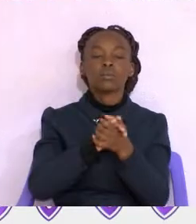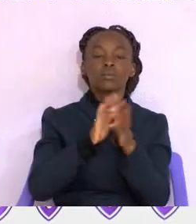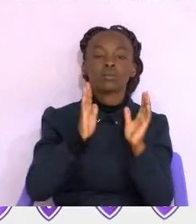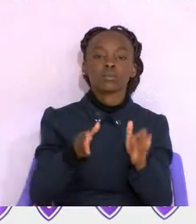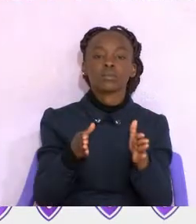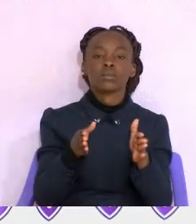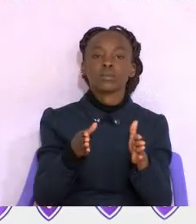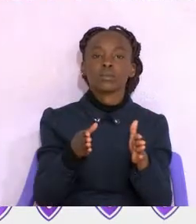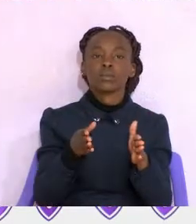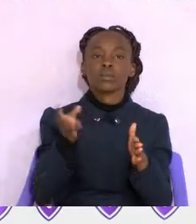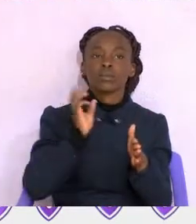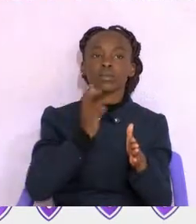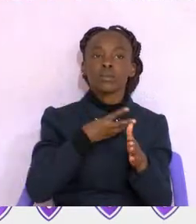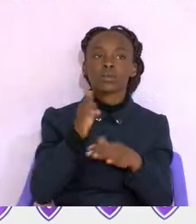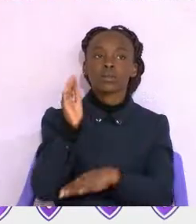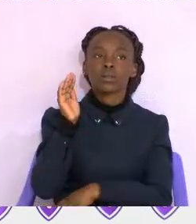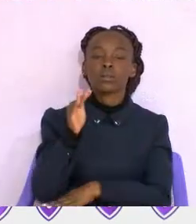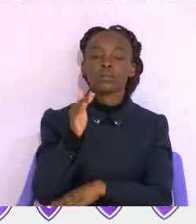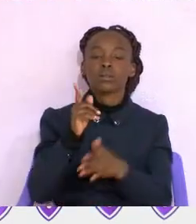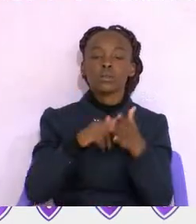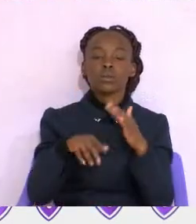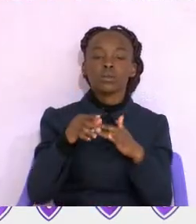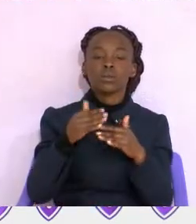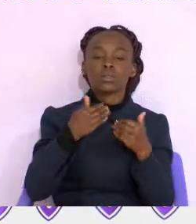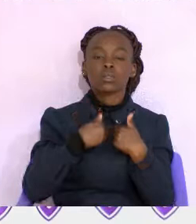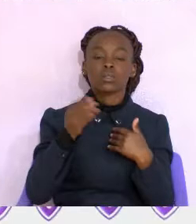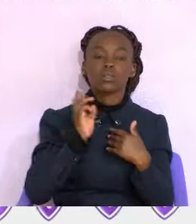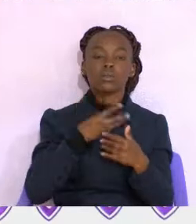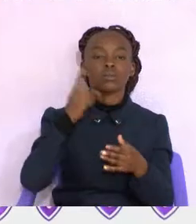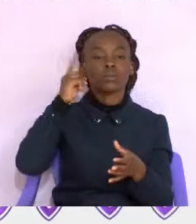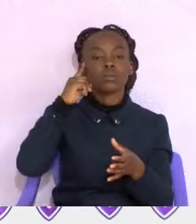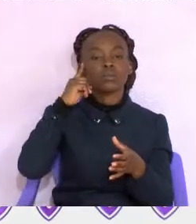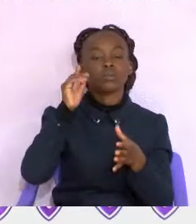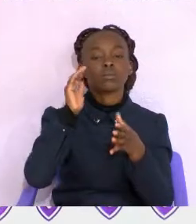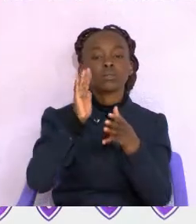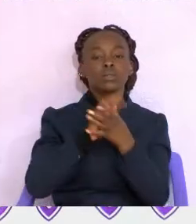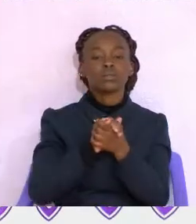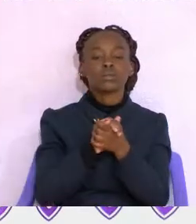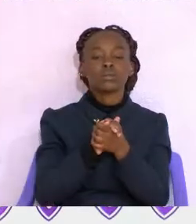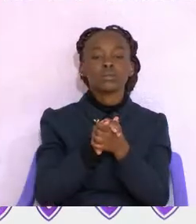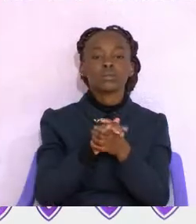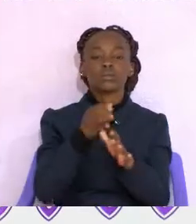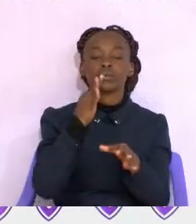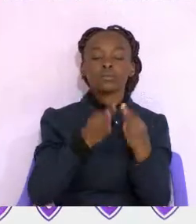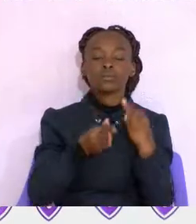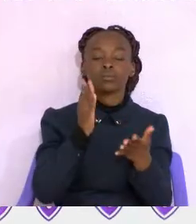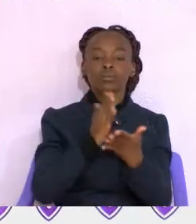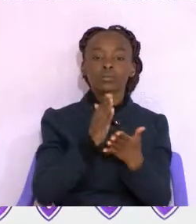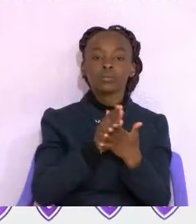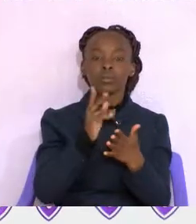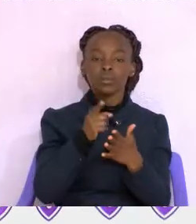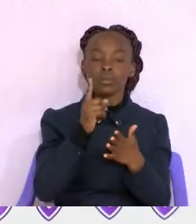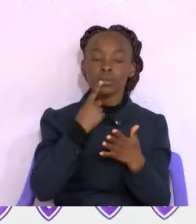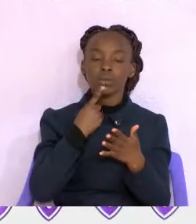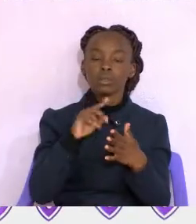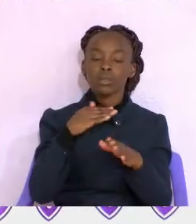kwa hiyo, watu wa Mungu, tukujiulize, tumeamini nini? Tumeamini nini? Kwa sababu kama kweli kila siku unashuhudia na kusema